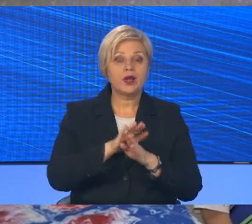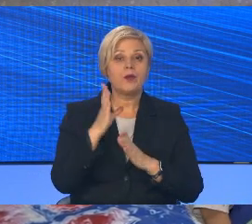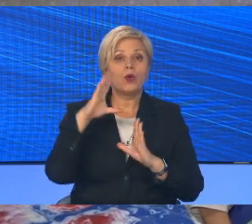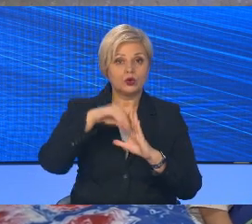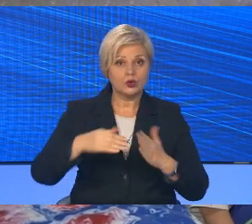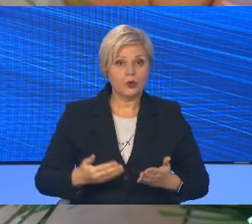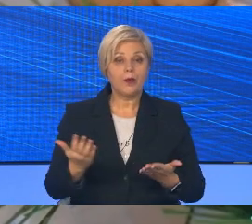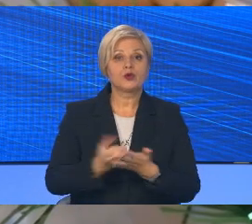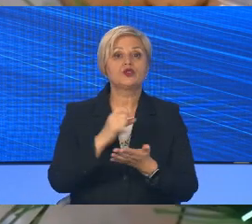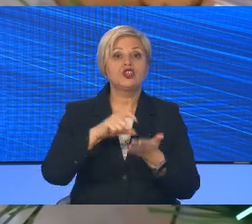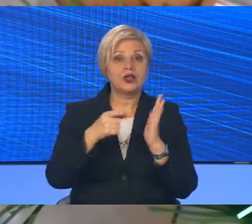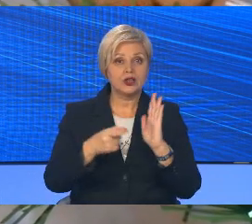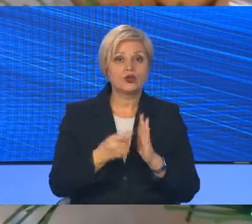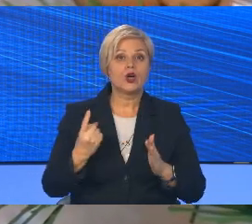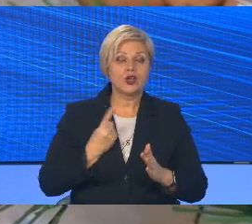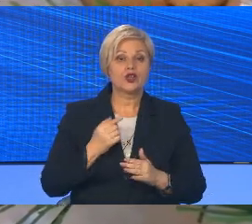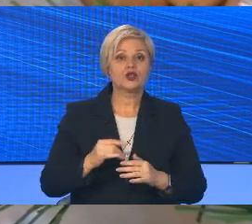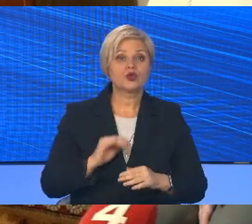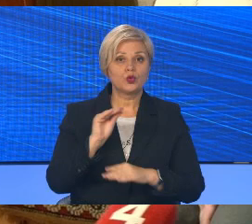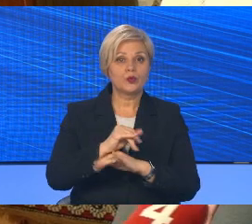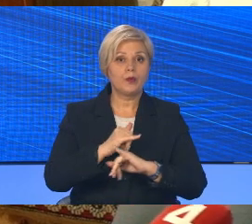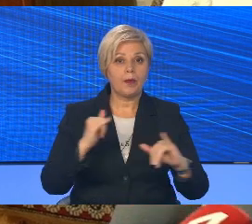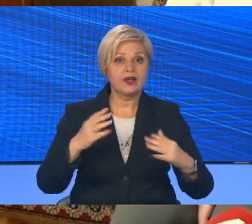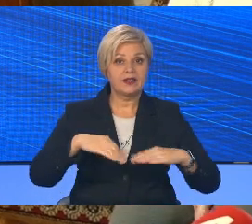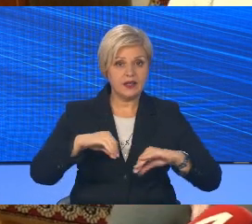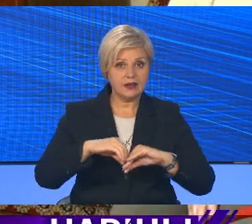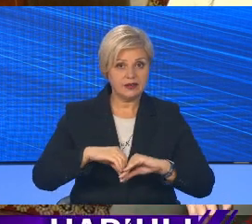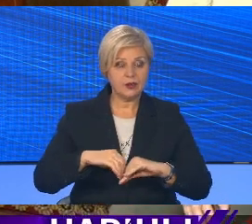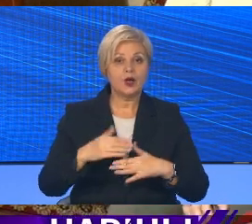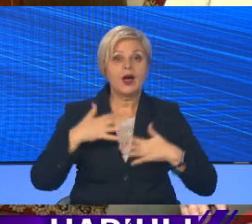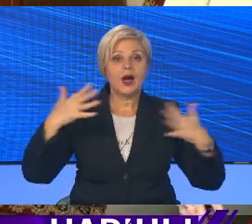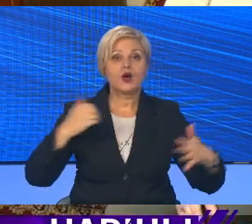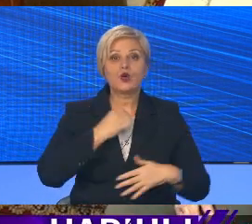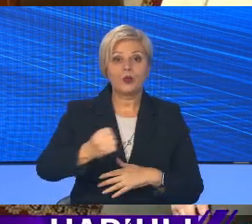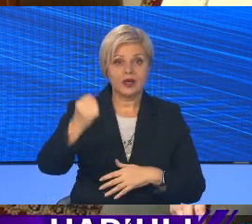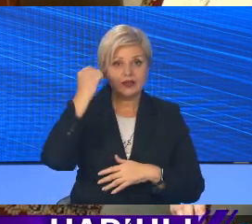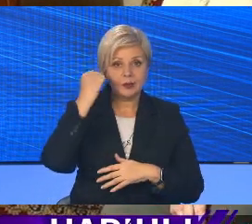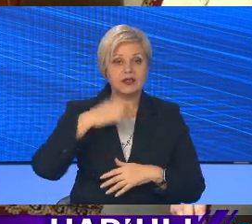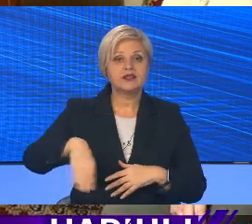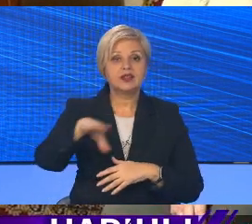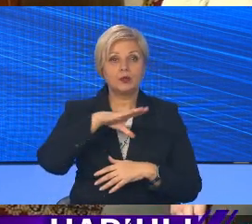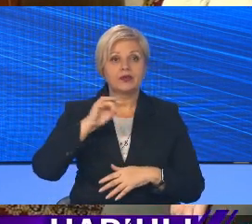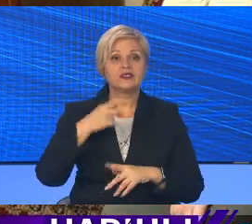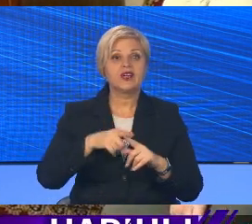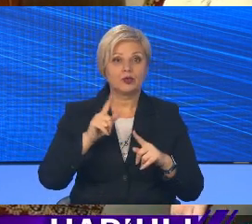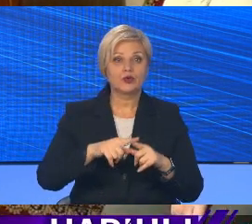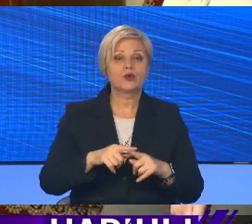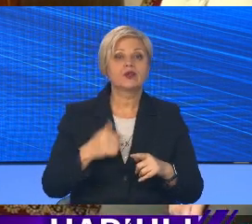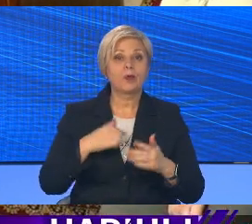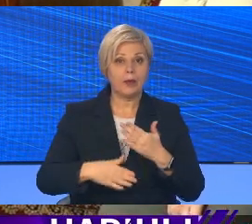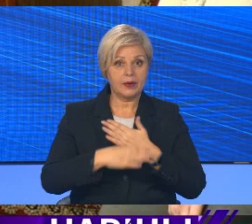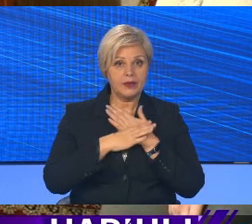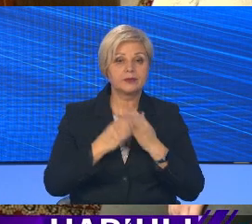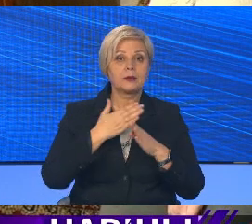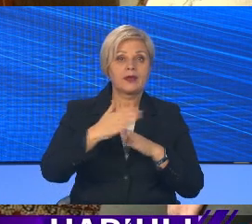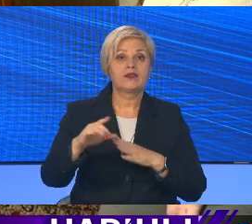уладковаться, отримать жилье и нават чакать пополнения у семьи. Огромное спасибо всем, кто к этому причастен, так скажем,